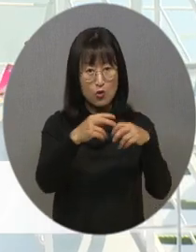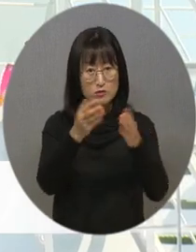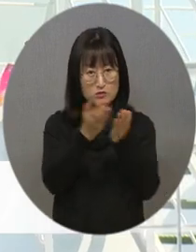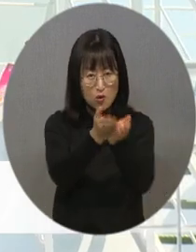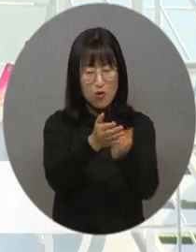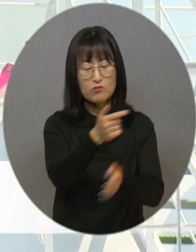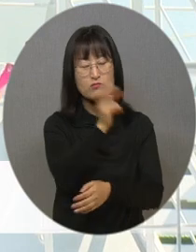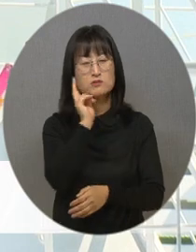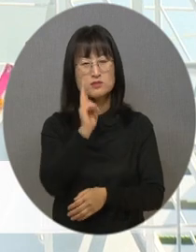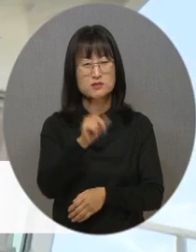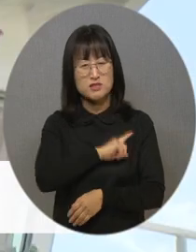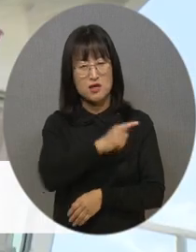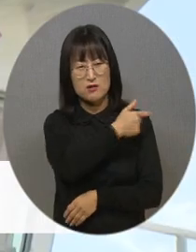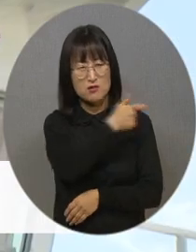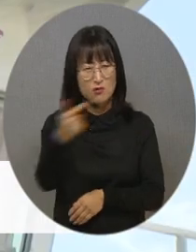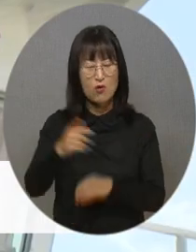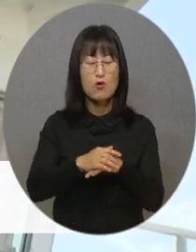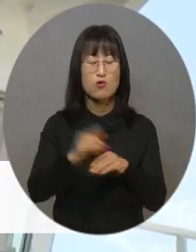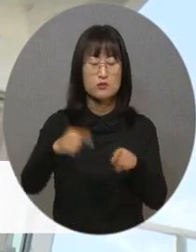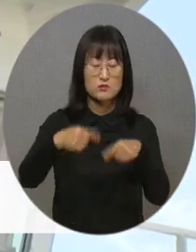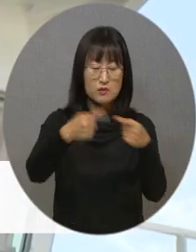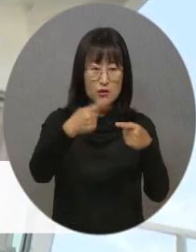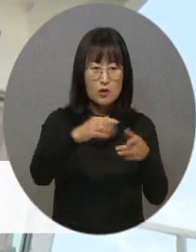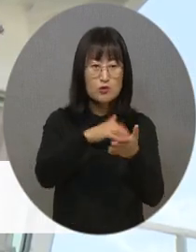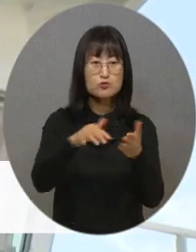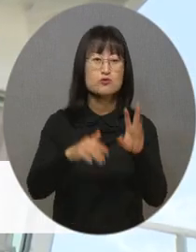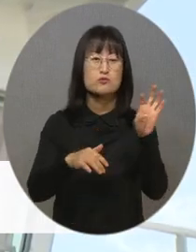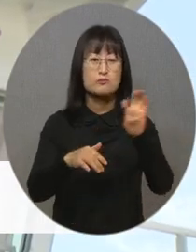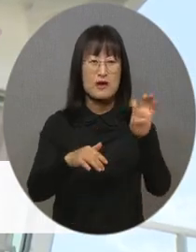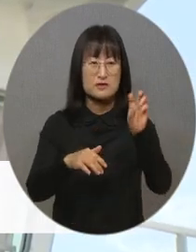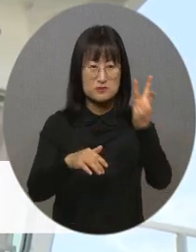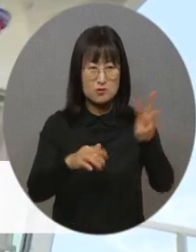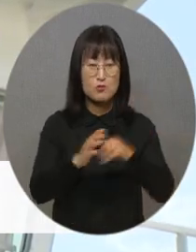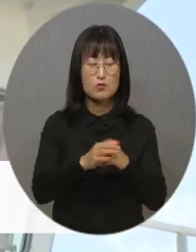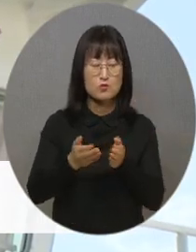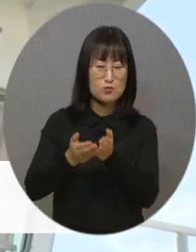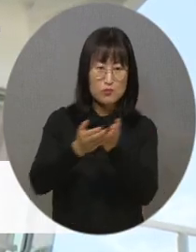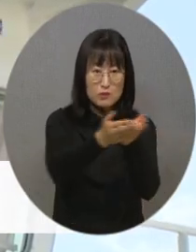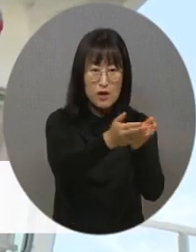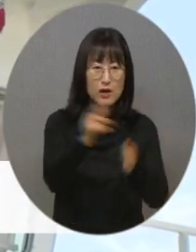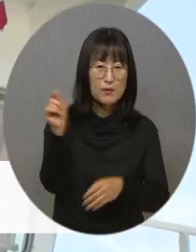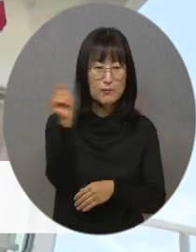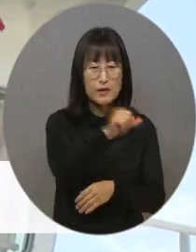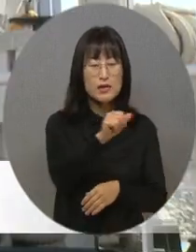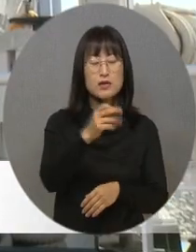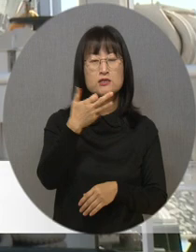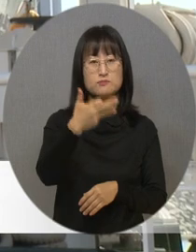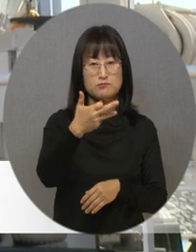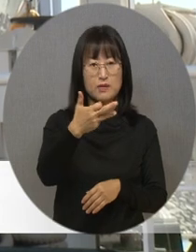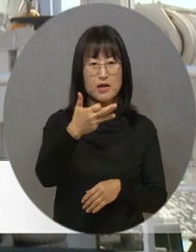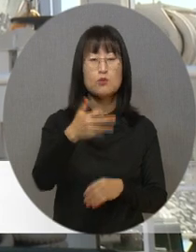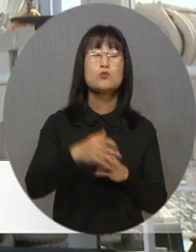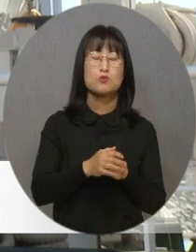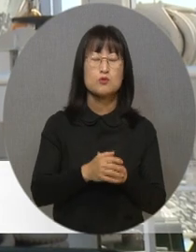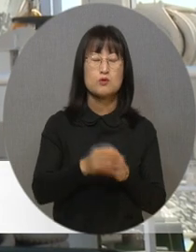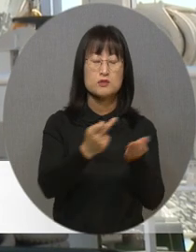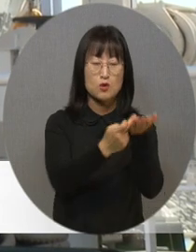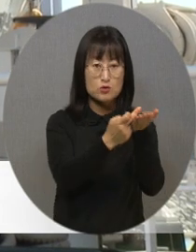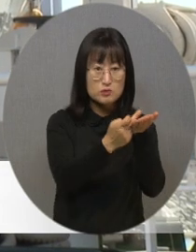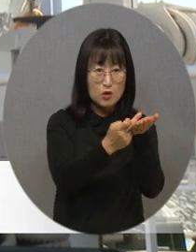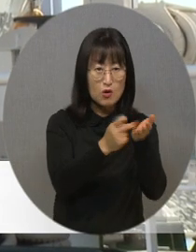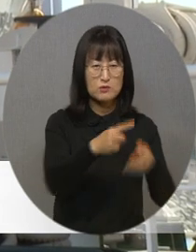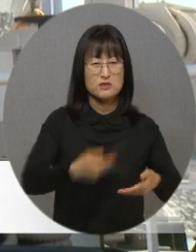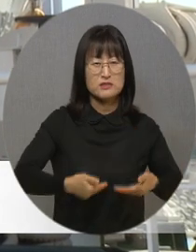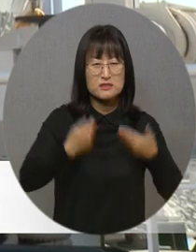승선 인원 48명, 최대 항속거리 1040km, 최대 속력 18노트로 섬 지역 응급 환자 발생